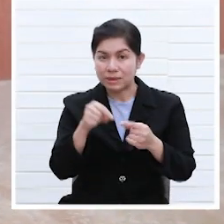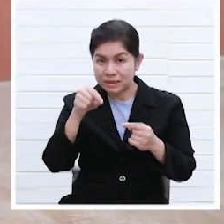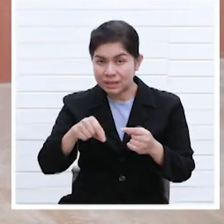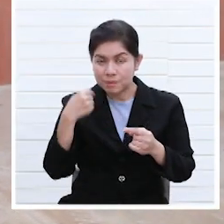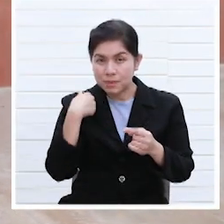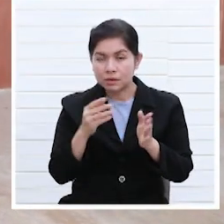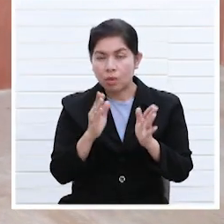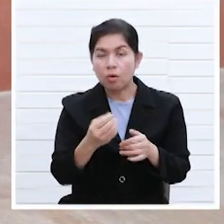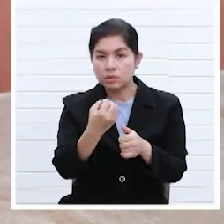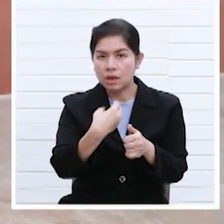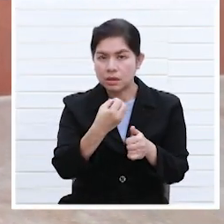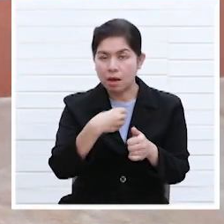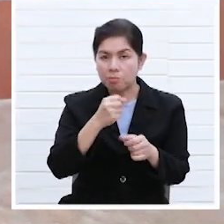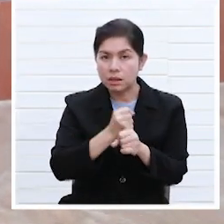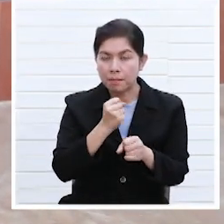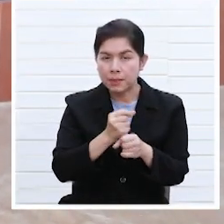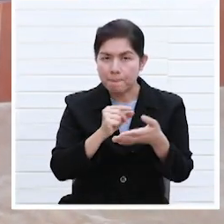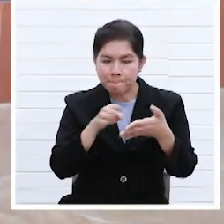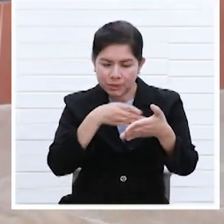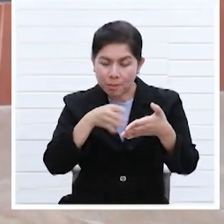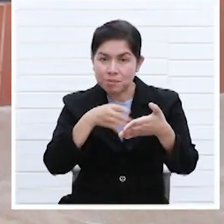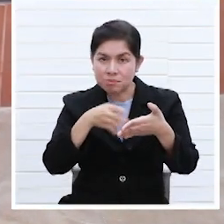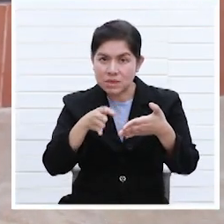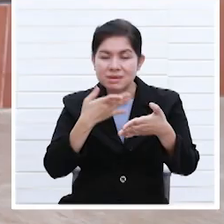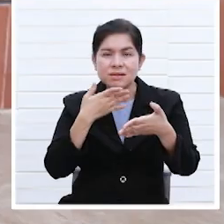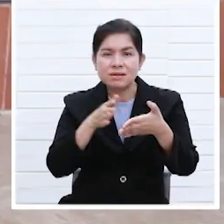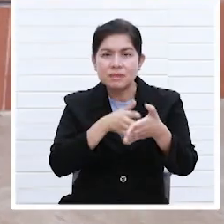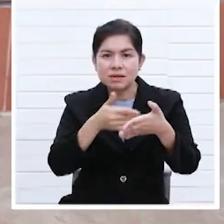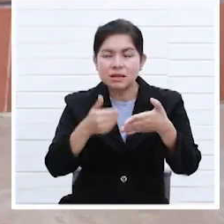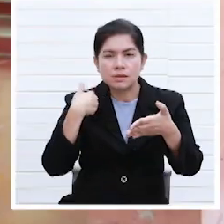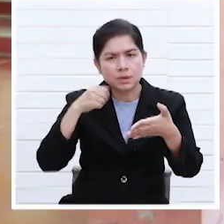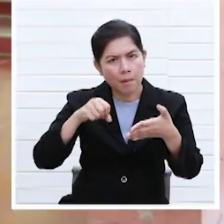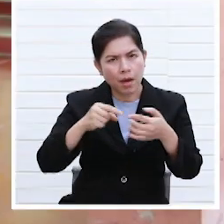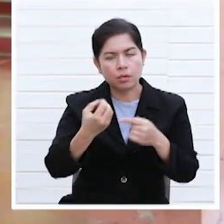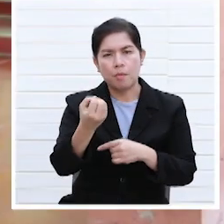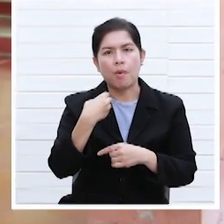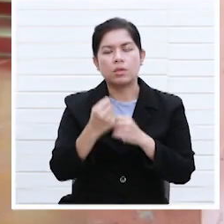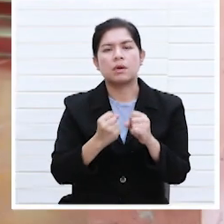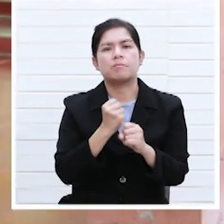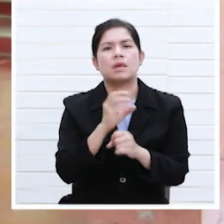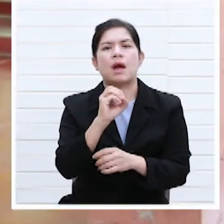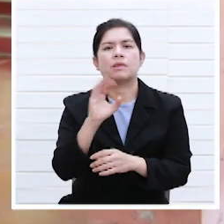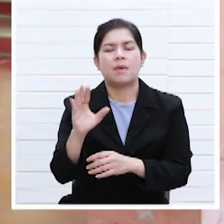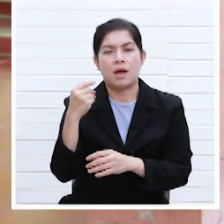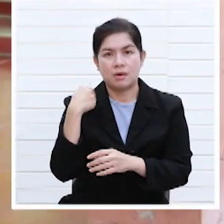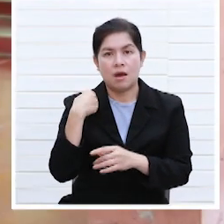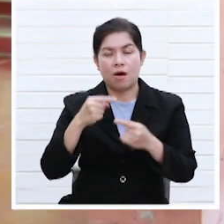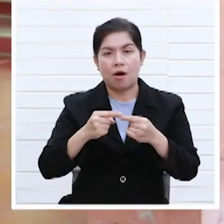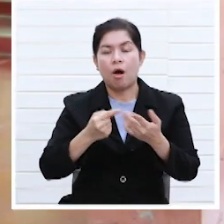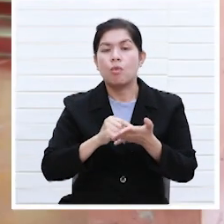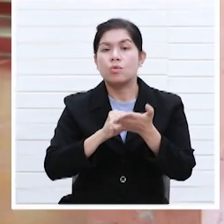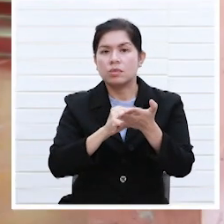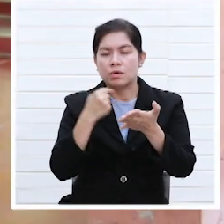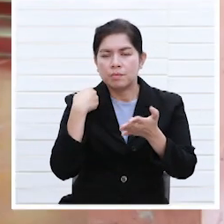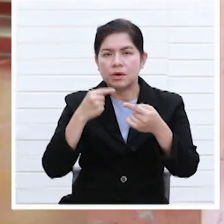นี่เป็นเพราะเขาแนะนำให้มาทำแต้มสีมันถึงได้เกิดการเปลี่ยนแปลงอย่างนี้หมดเลยใช่ไหมครับ ปี55ที่เขาส่งกลุ่มเราประกวดเป็นการ